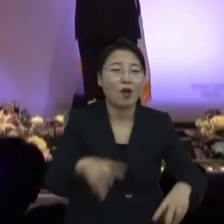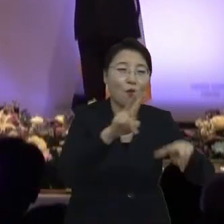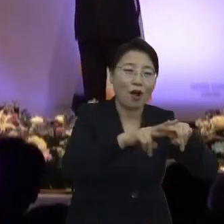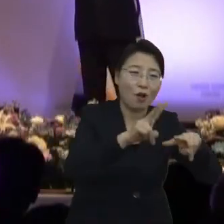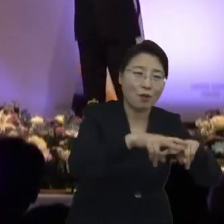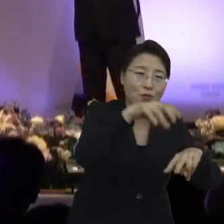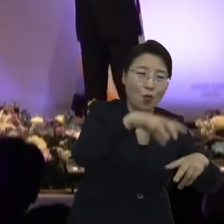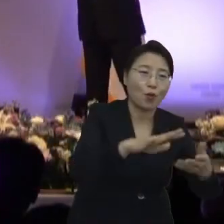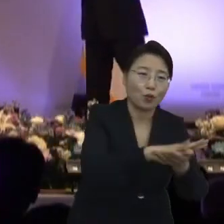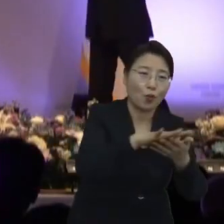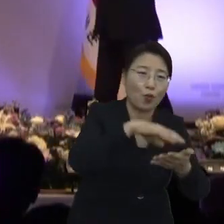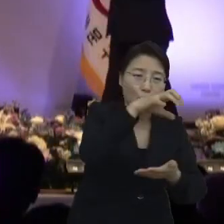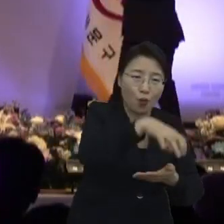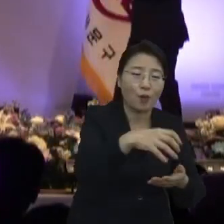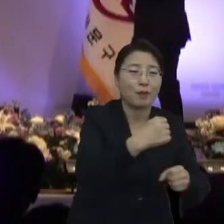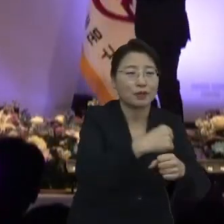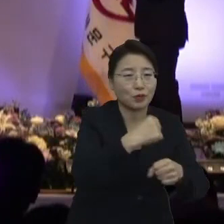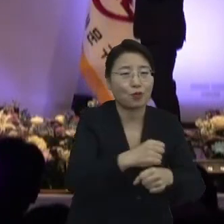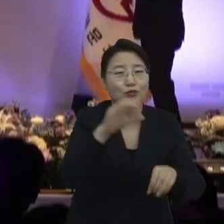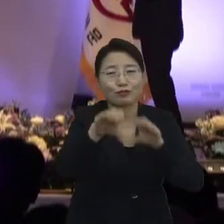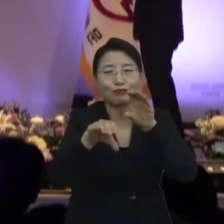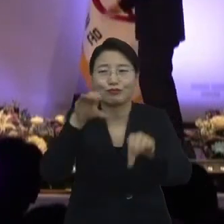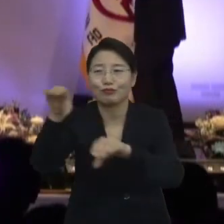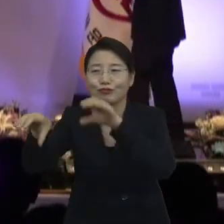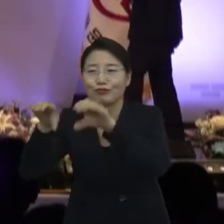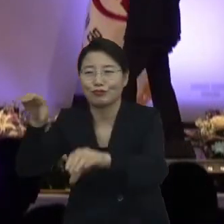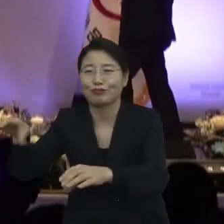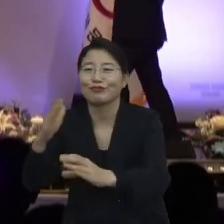이제 이런 투자를 한다. 이렇게 이해해 주시면 되겠습니다.